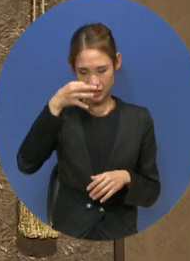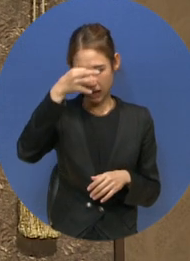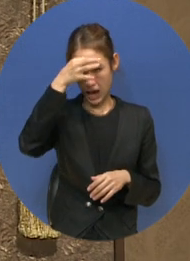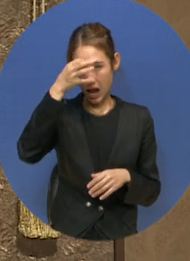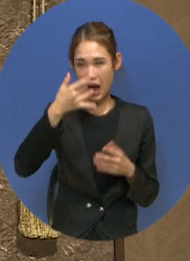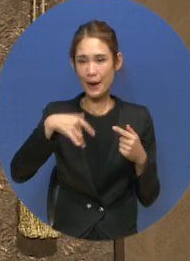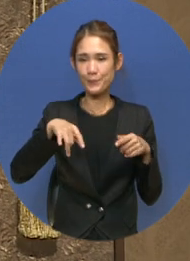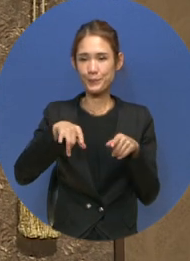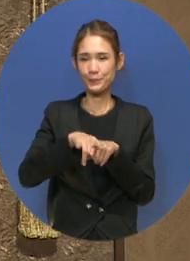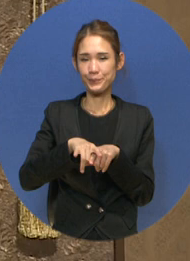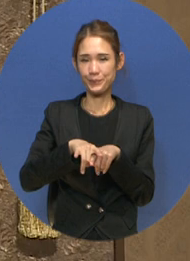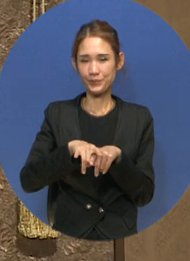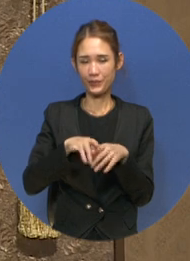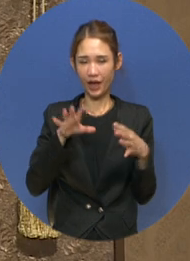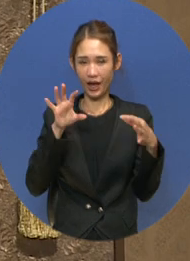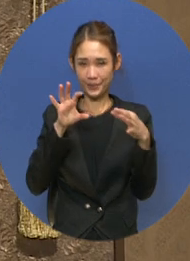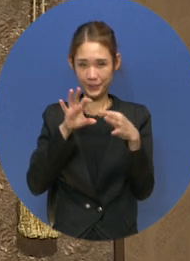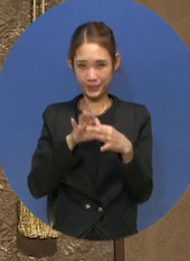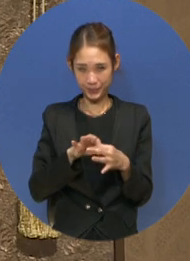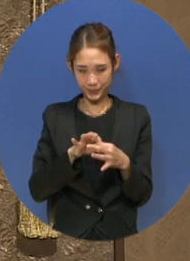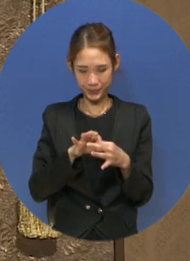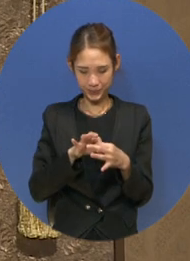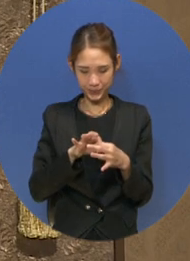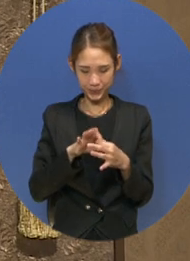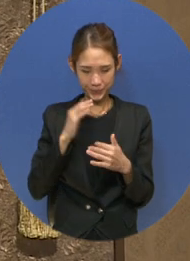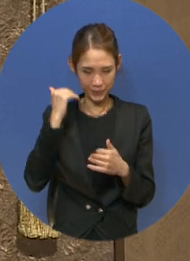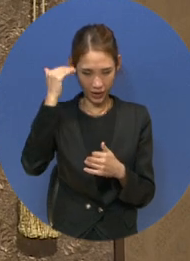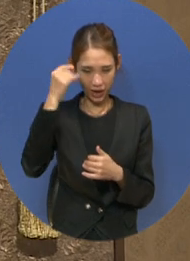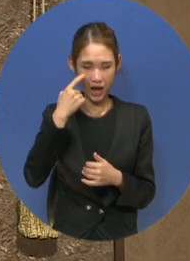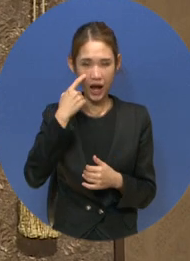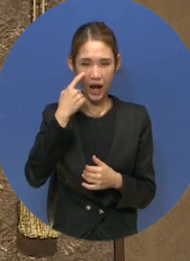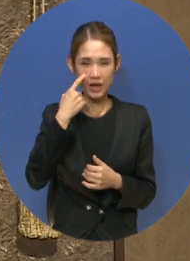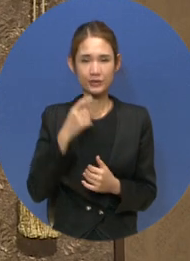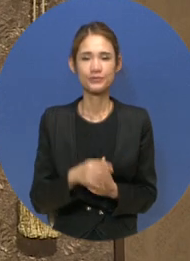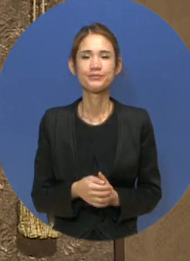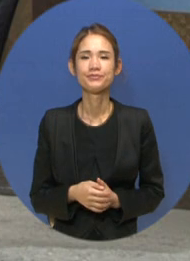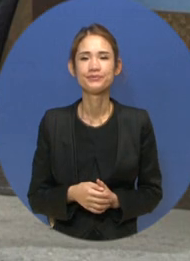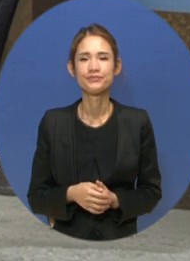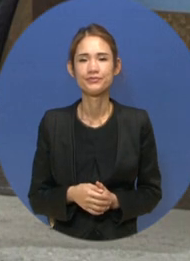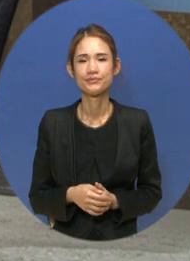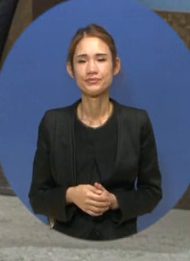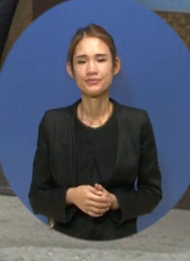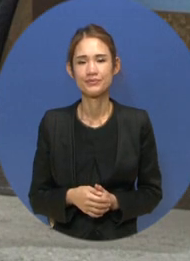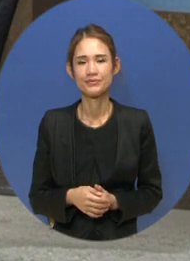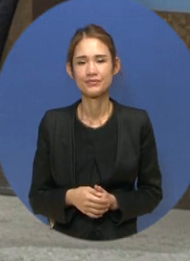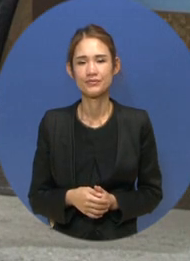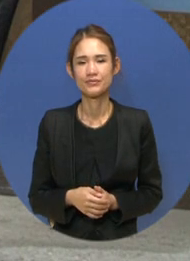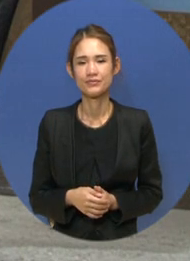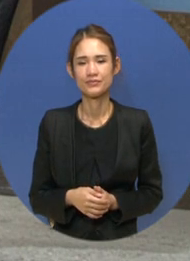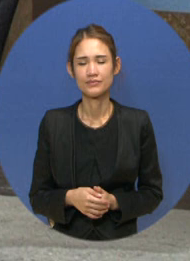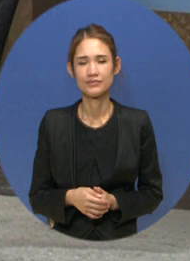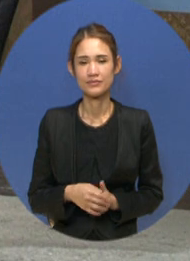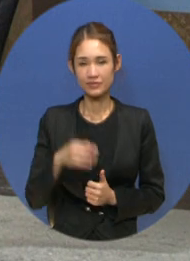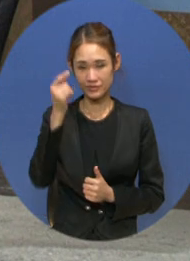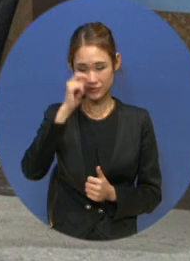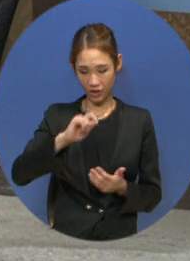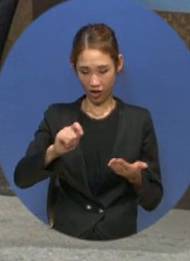그 예술을 함께 접목하는 그런 수준까지 가도록 노력을 하고 있습니다. 네, 그럼 이제 그